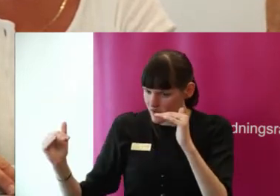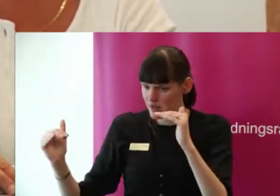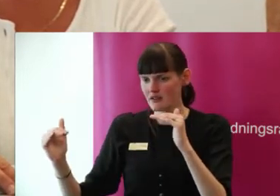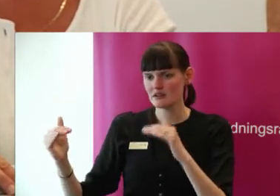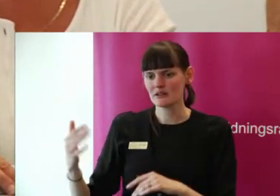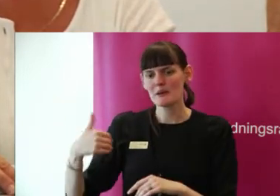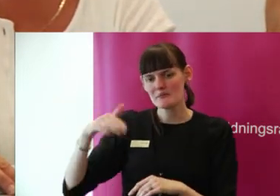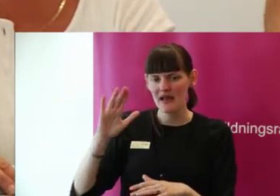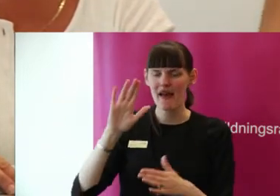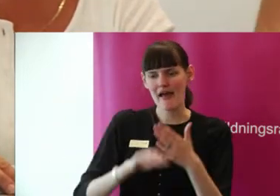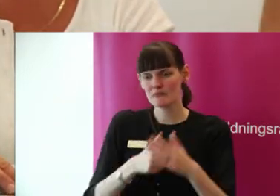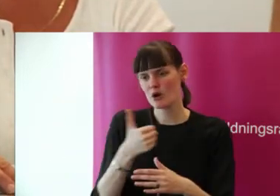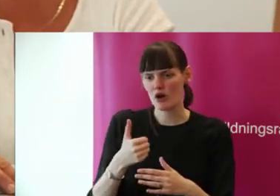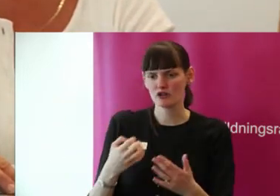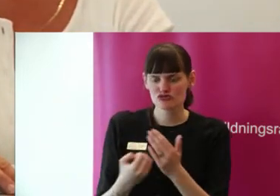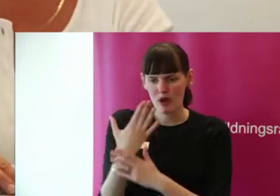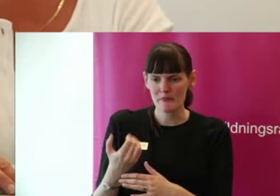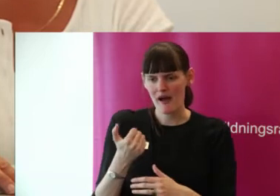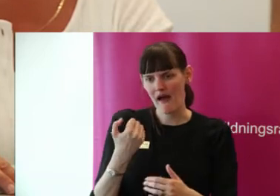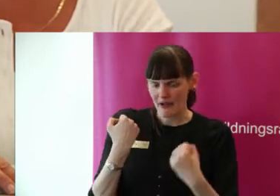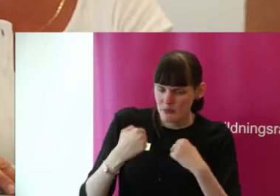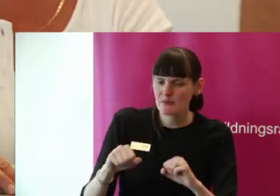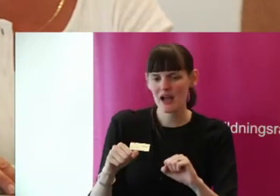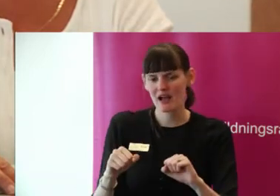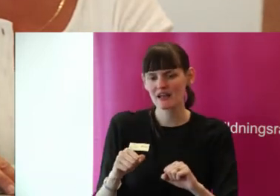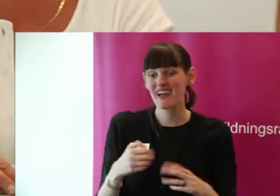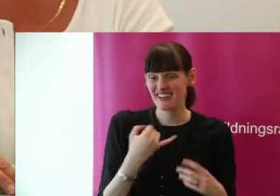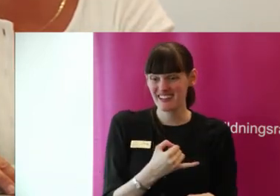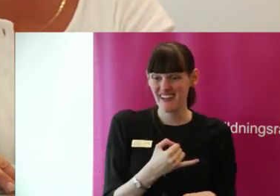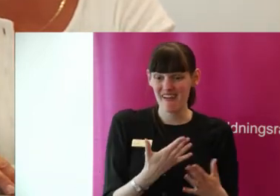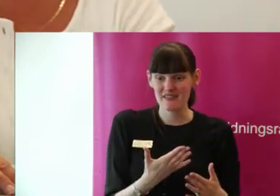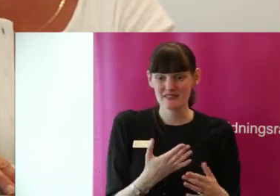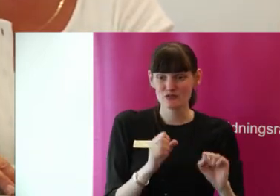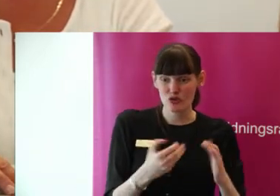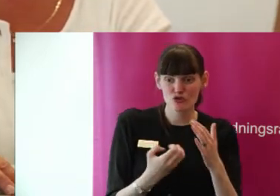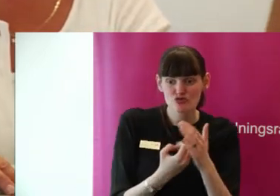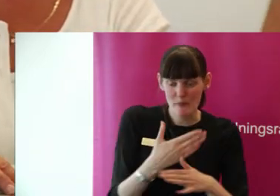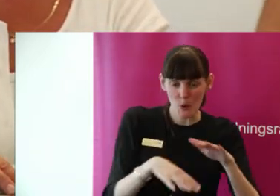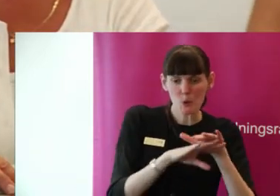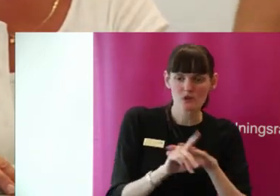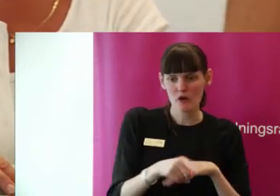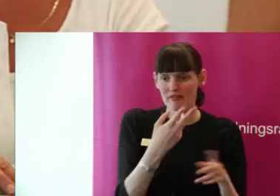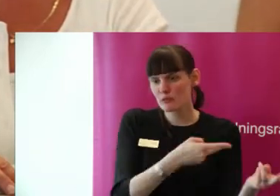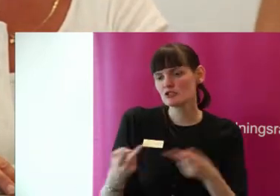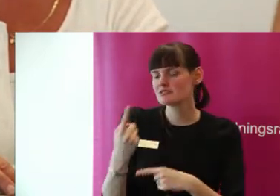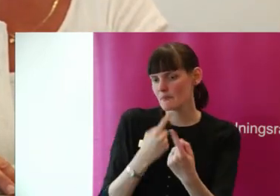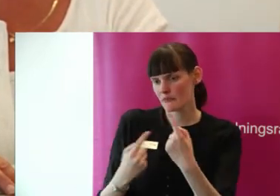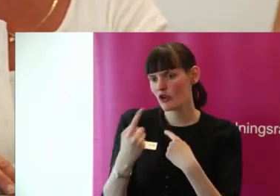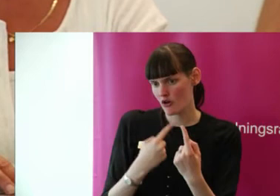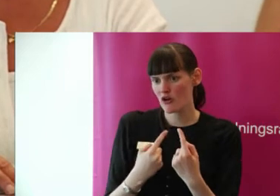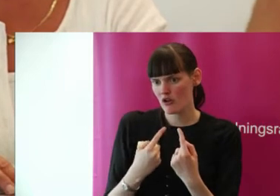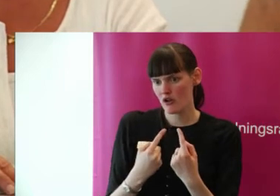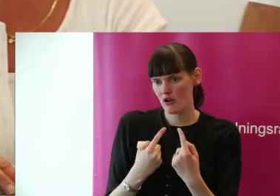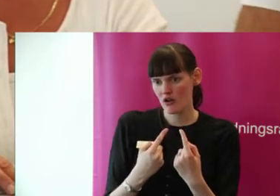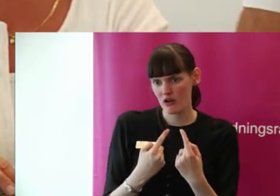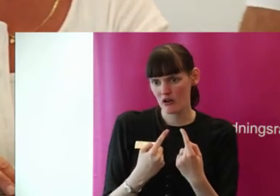är faktiskt också någonting som är en plantskola för det demokratiska samtalet, för att befinna sig och vara ett samhälle